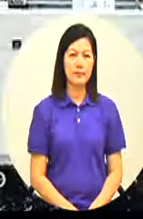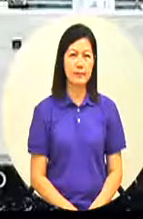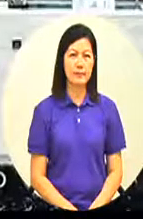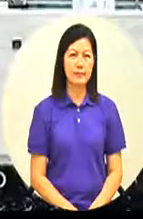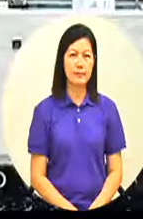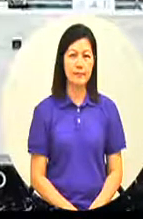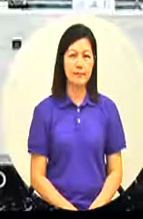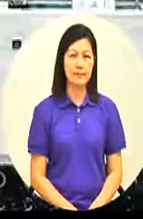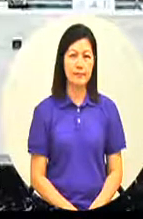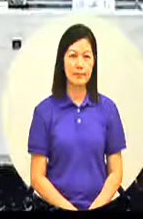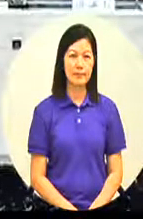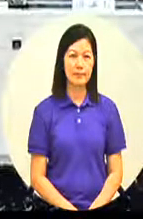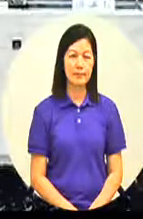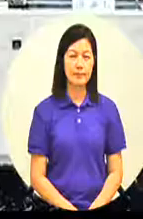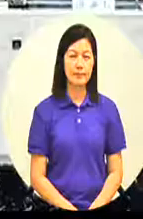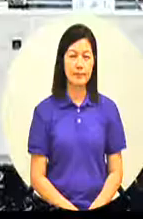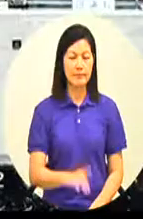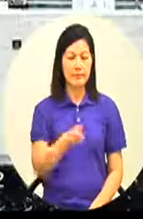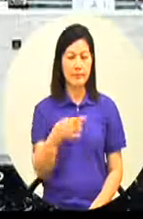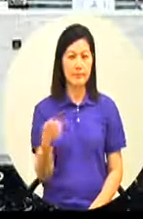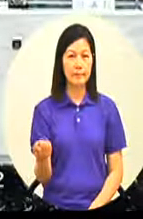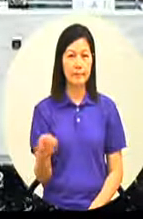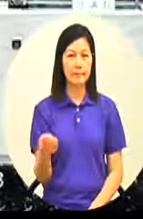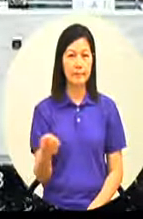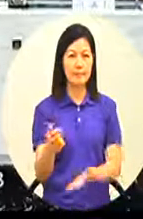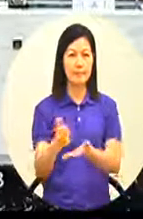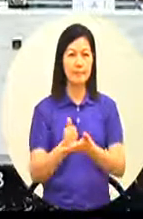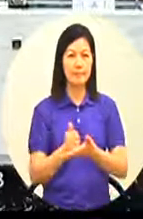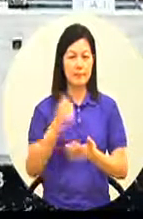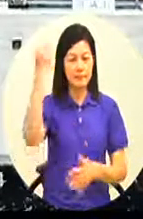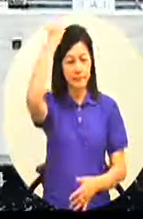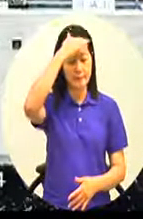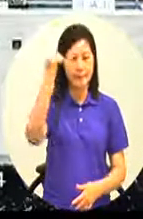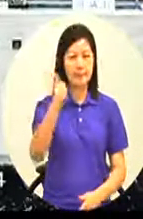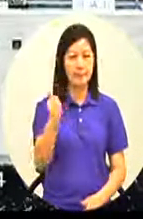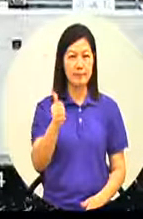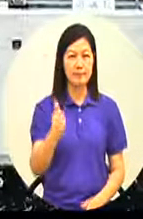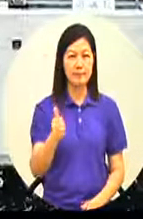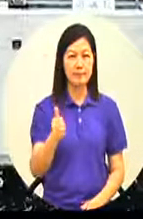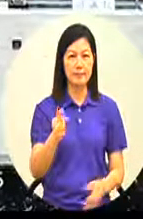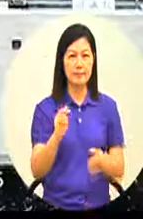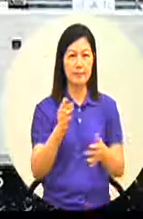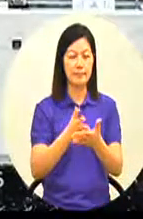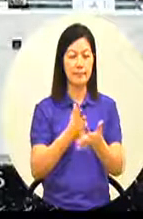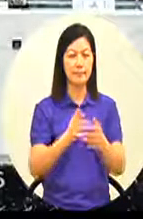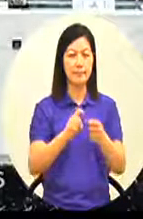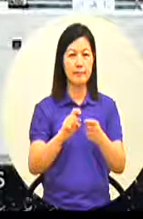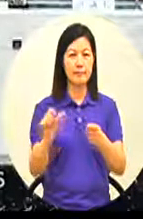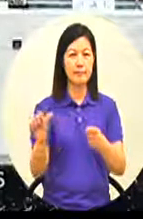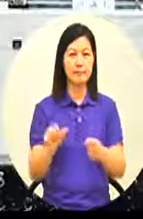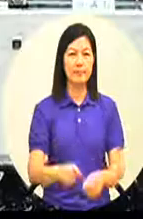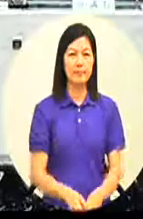啊，张安忠议员。接下来我们请郑光峰议员执行十五分钟。